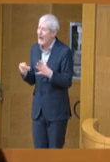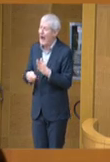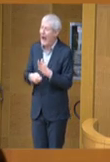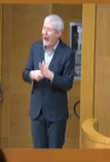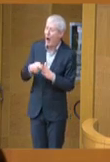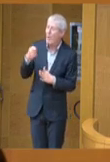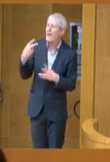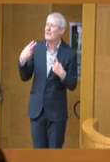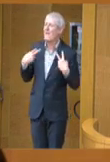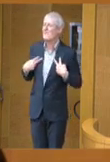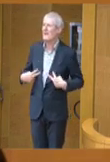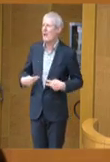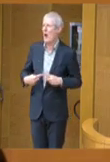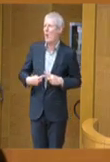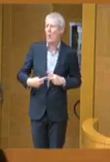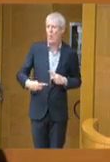lunga vita, questa grande